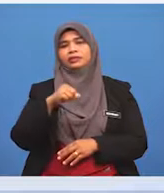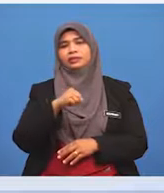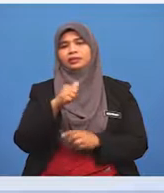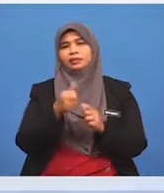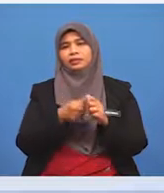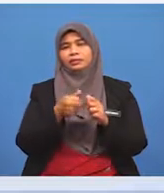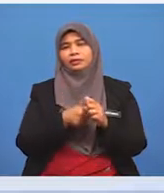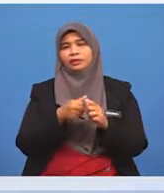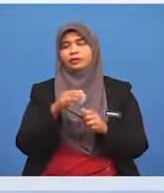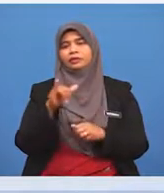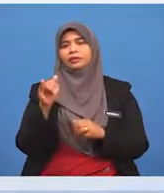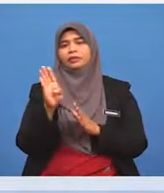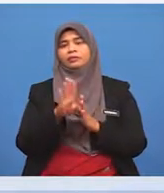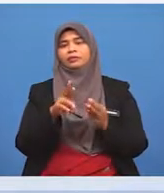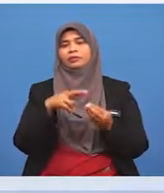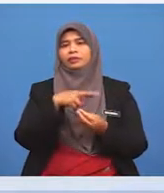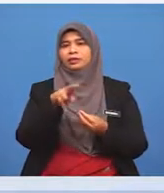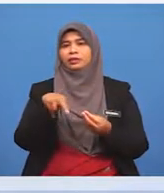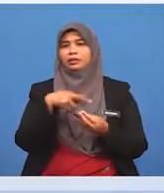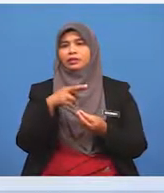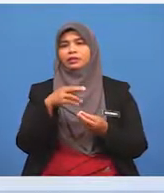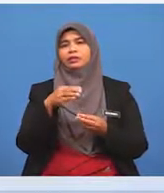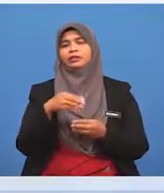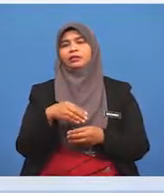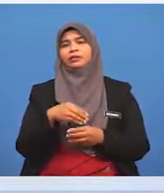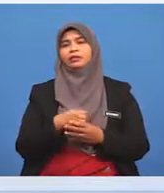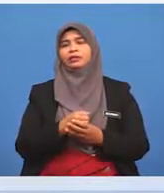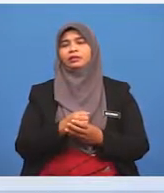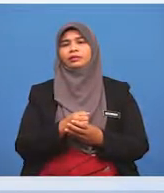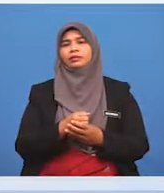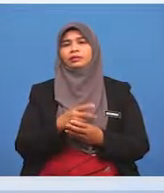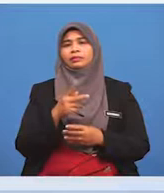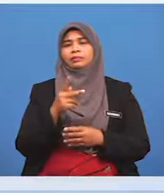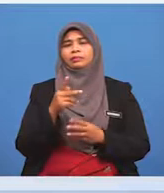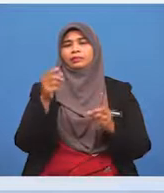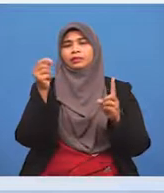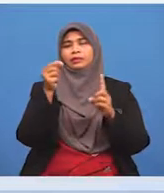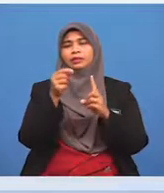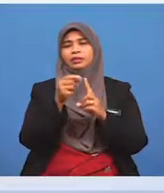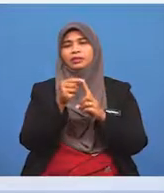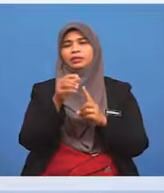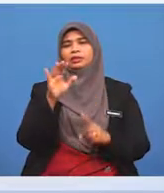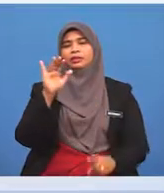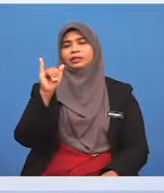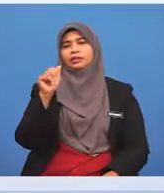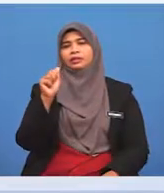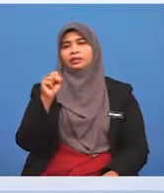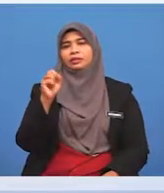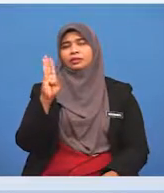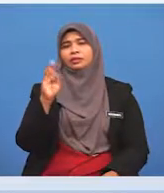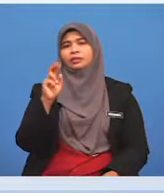Perkataan yasbahun bermaksud berenang atau berputar. Manakala